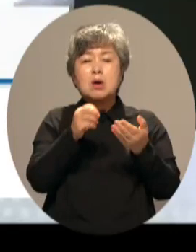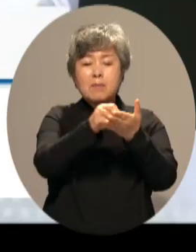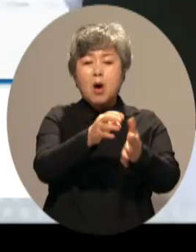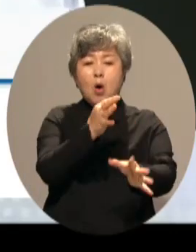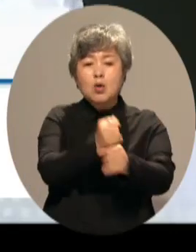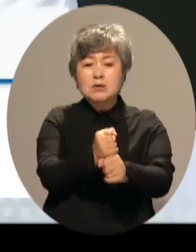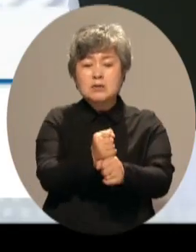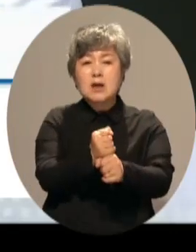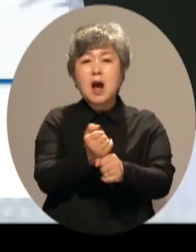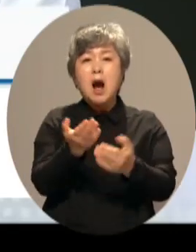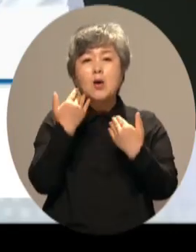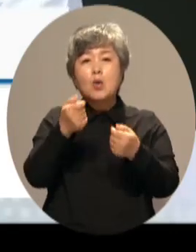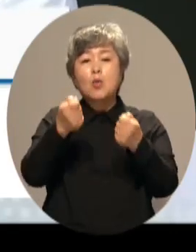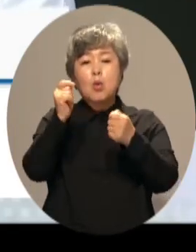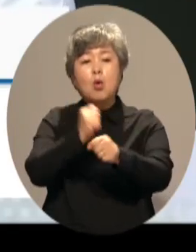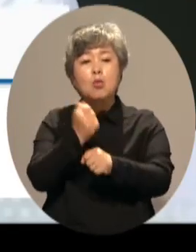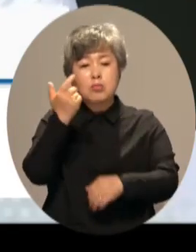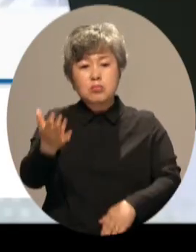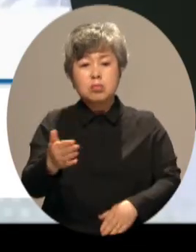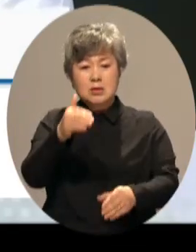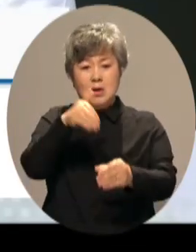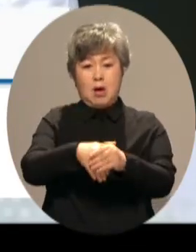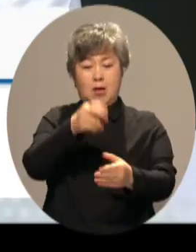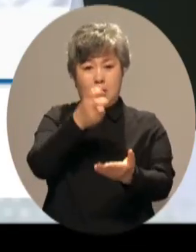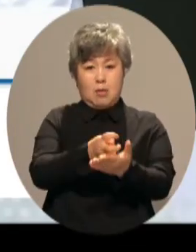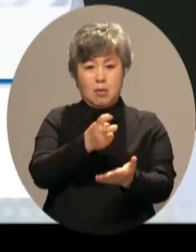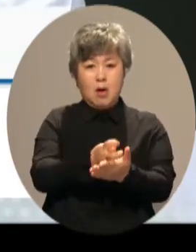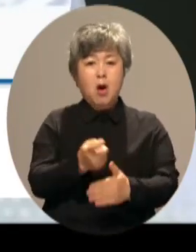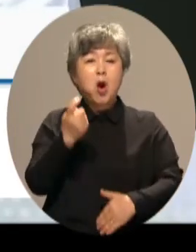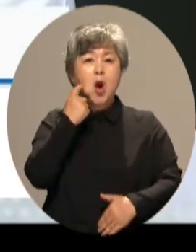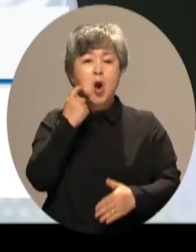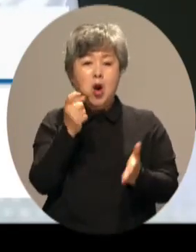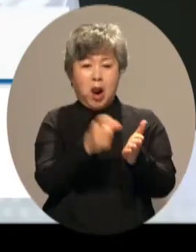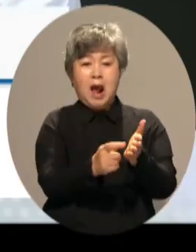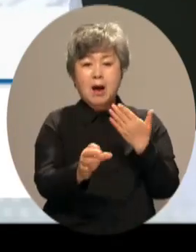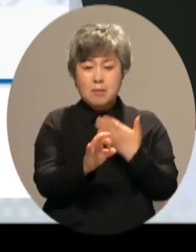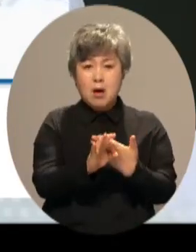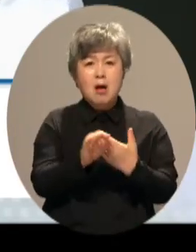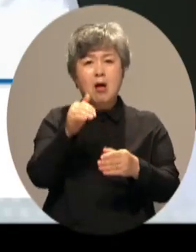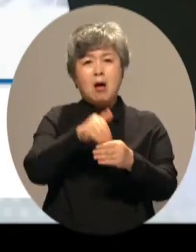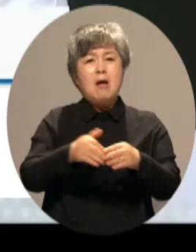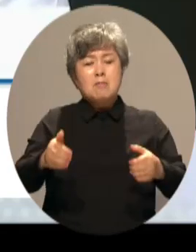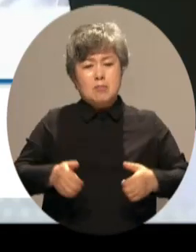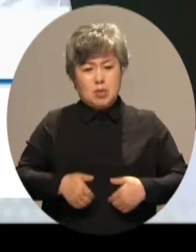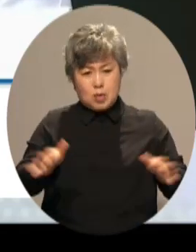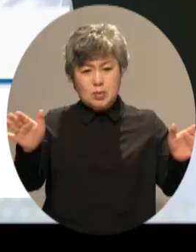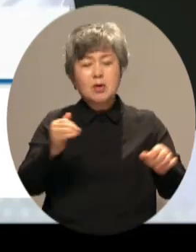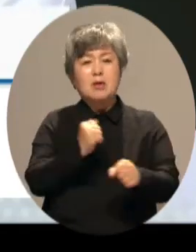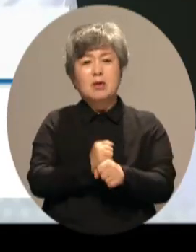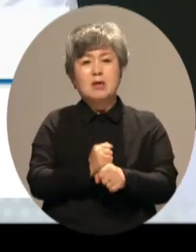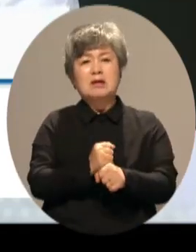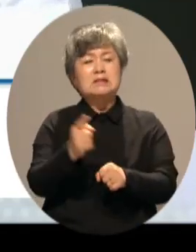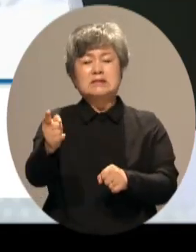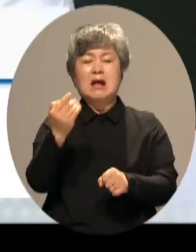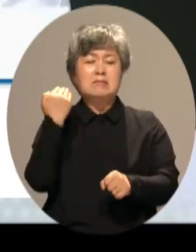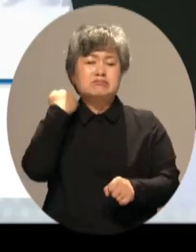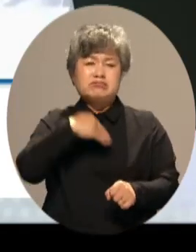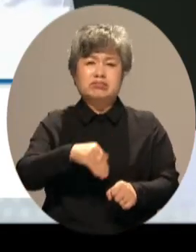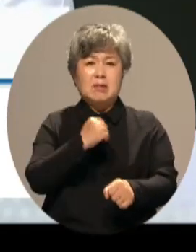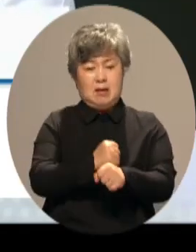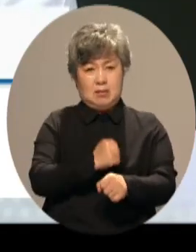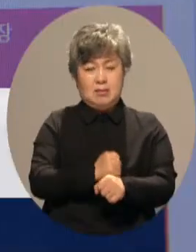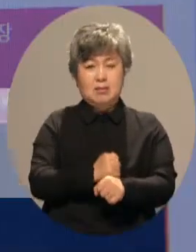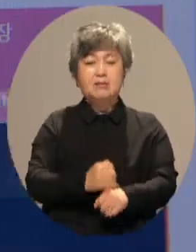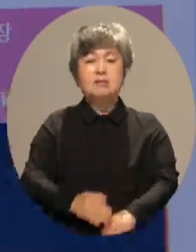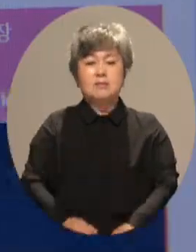억번이며 어디 캠퍼스를 나왔습니까 요즘 선거법은요 학력 2조면 선거할 필요도 없습니다 그냥 아웃되는